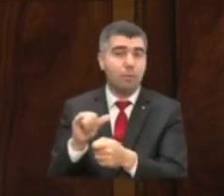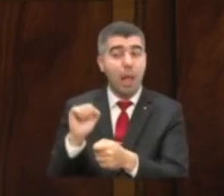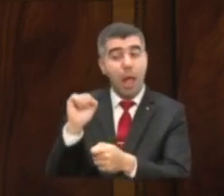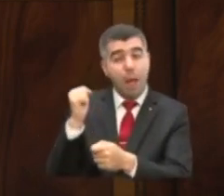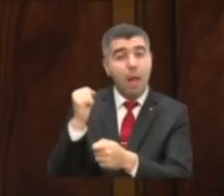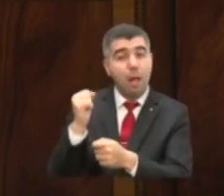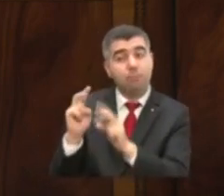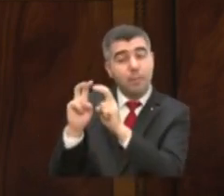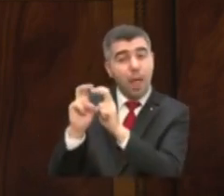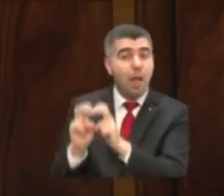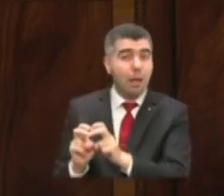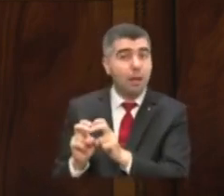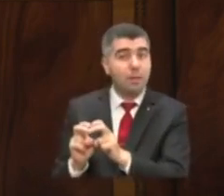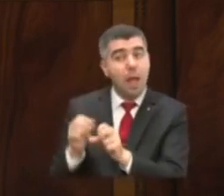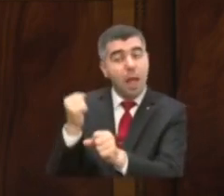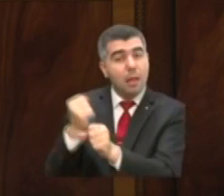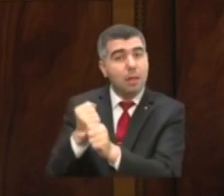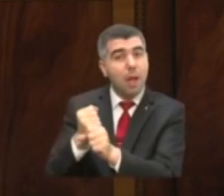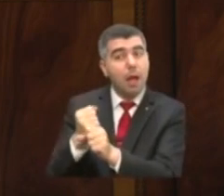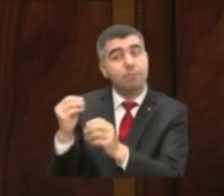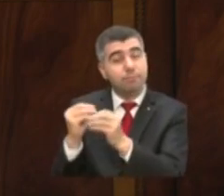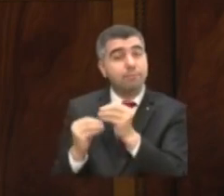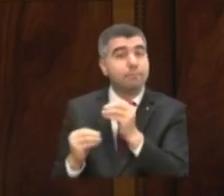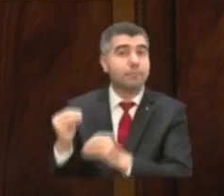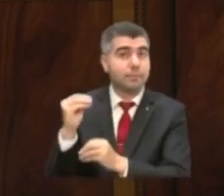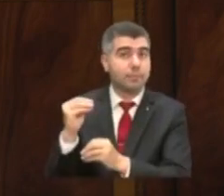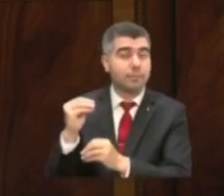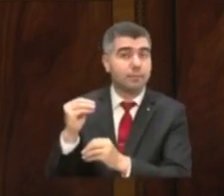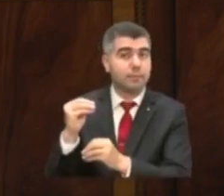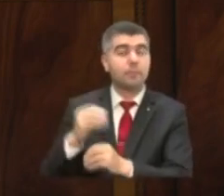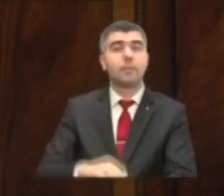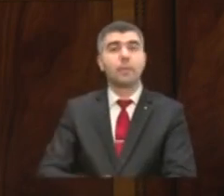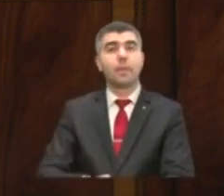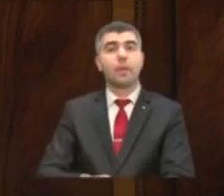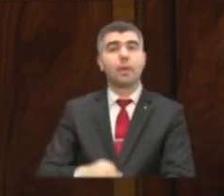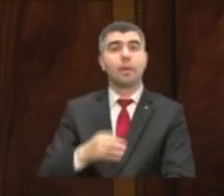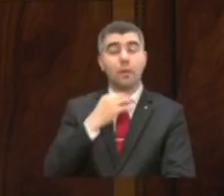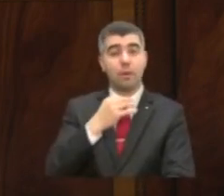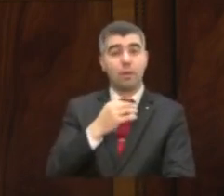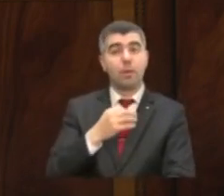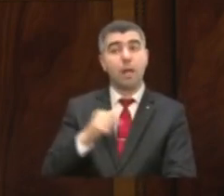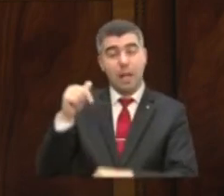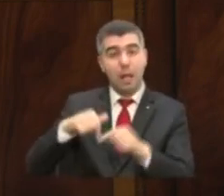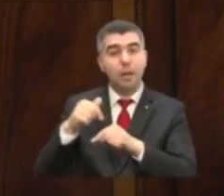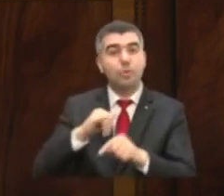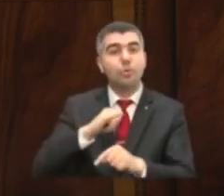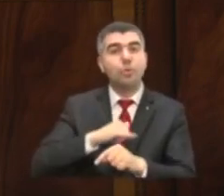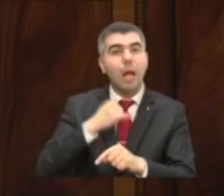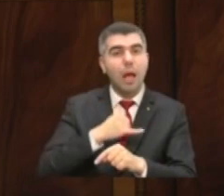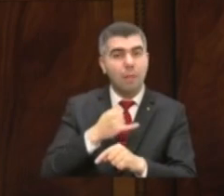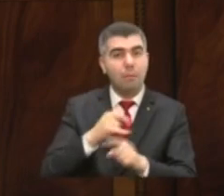نديروا مجهود تنموي اكبر. ومن هذا الباب كنبغي ننبه السيد رئيس الحكومه لواحد الفئه من الشباب اللي